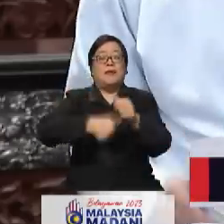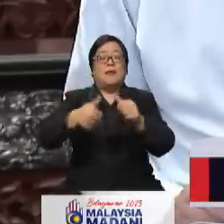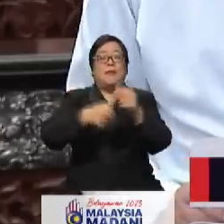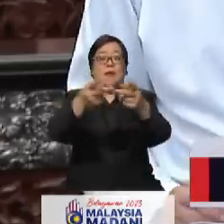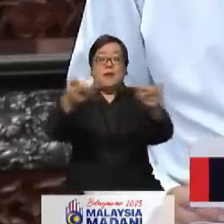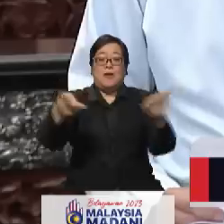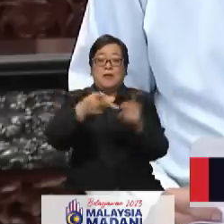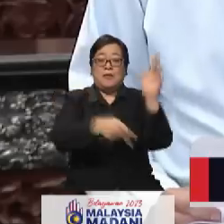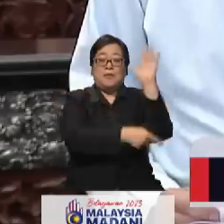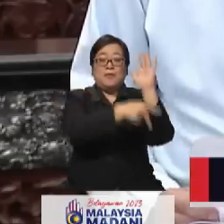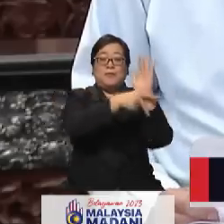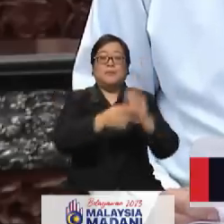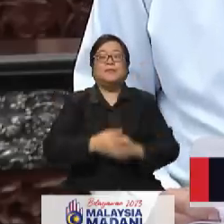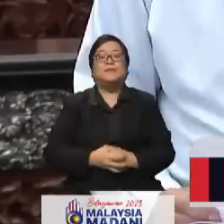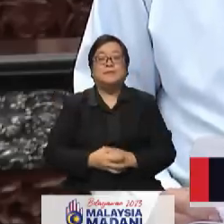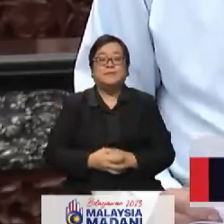kawasan parlimen.